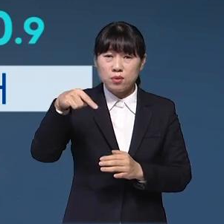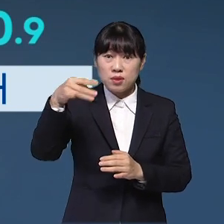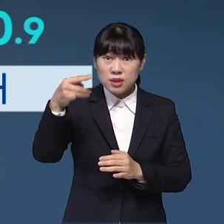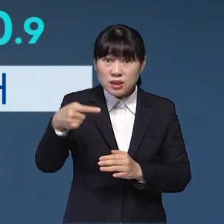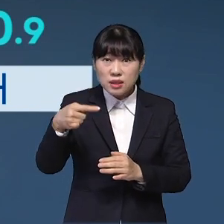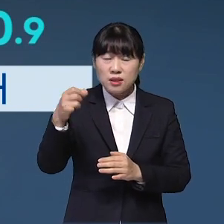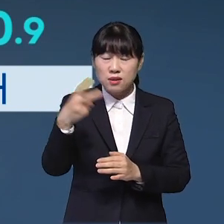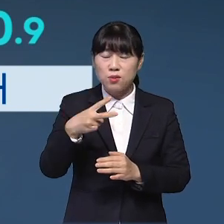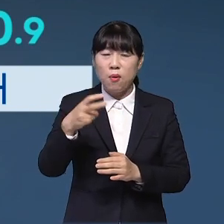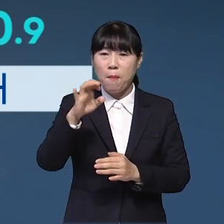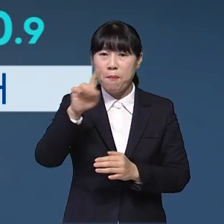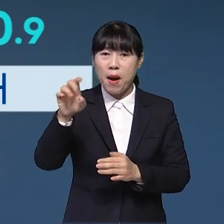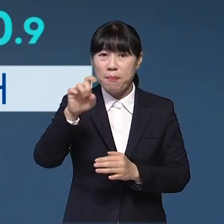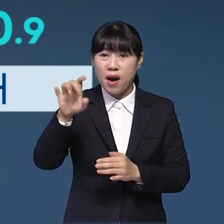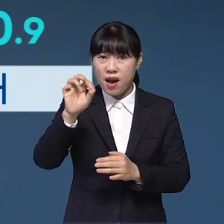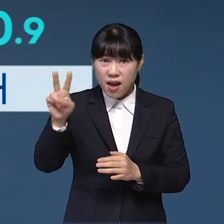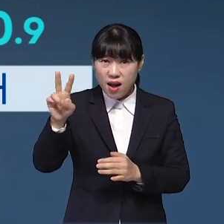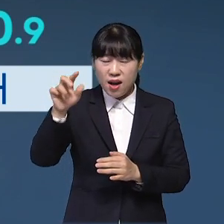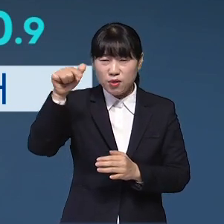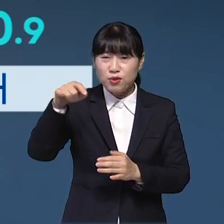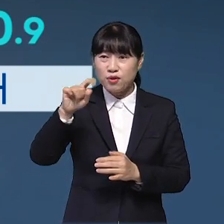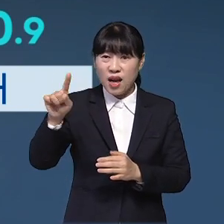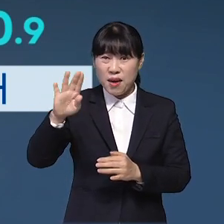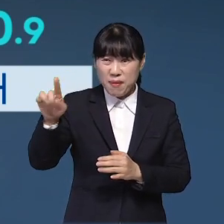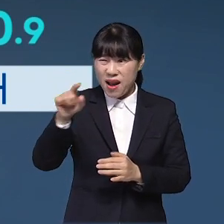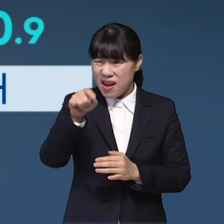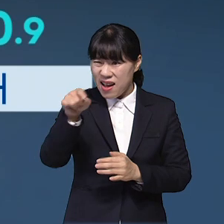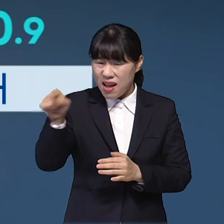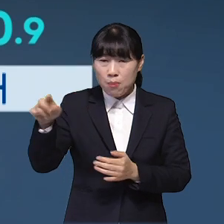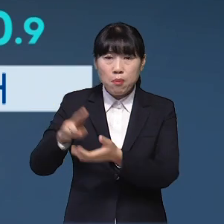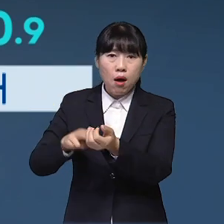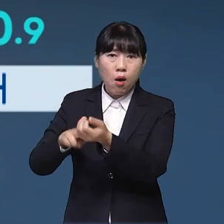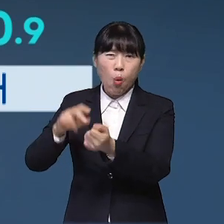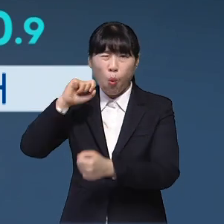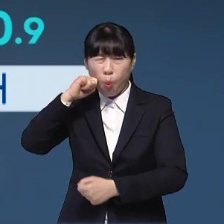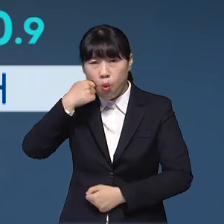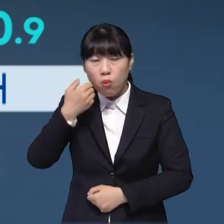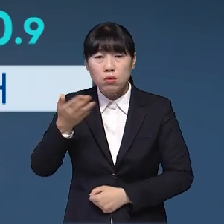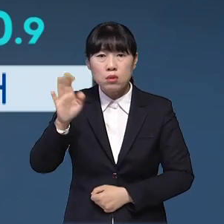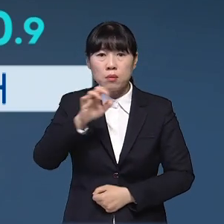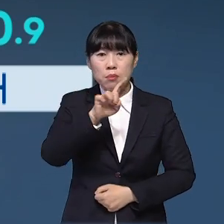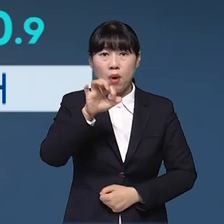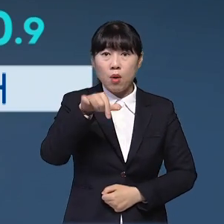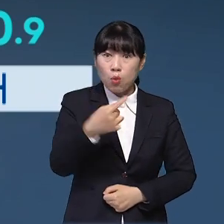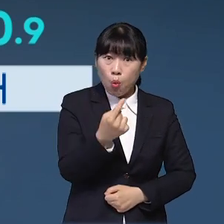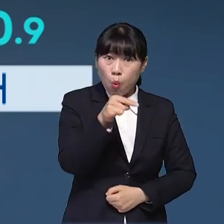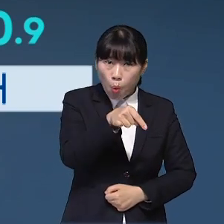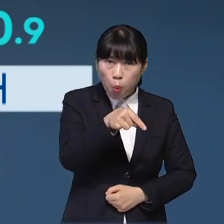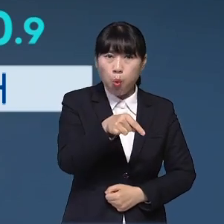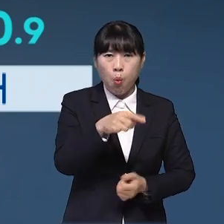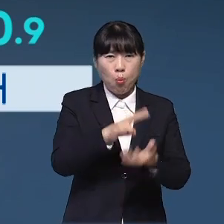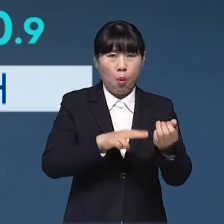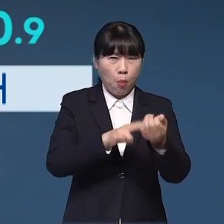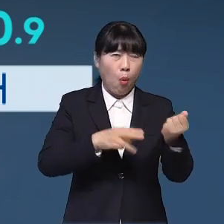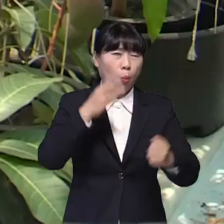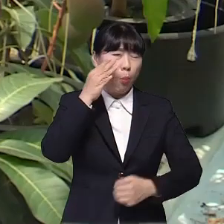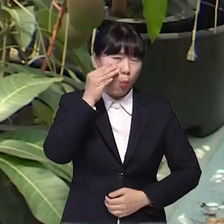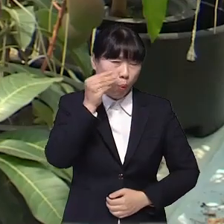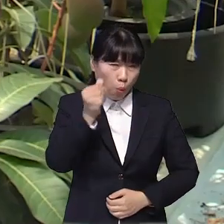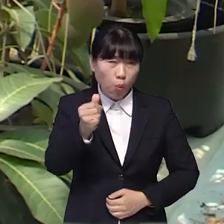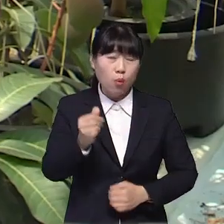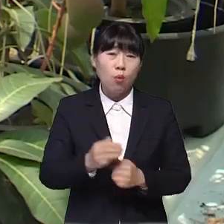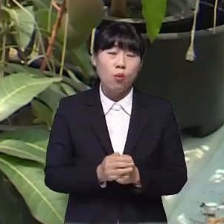등이 소비 초 악보의 어려움을 겪으며 성장세가 완만 하거나 제자리 걸음인 것과 비교됩니다